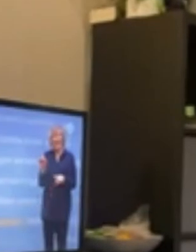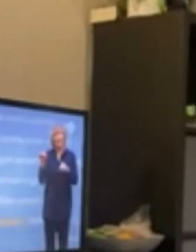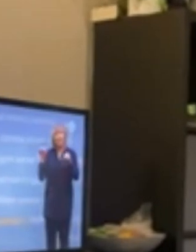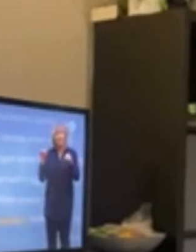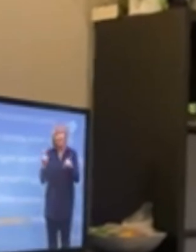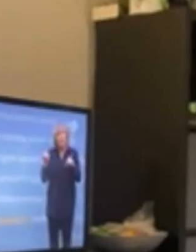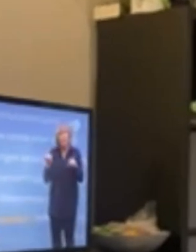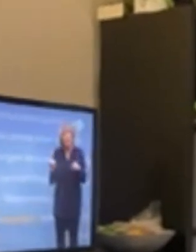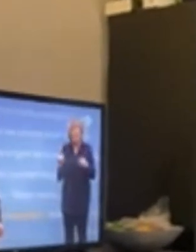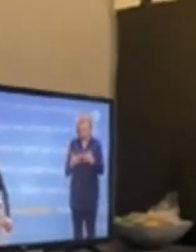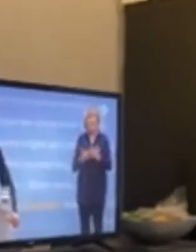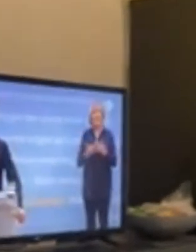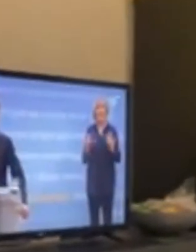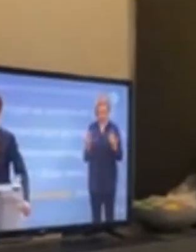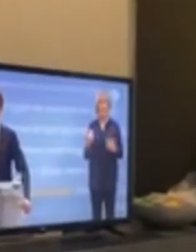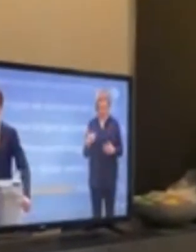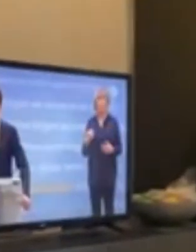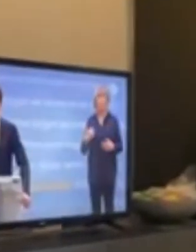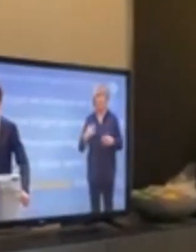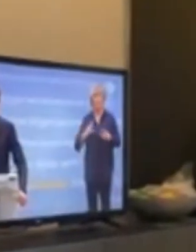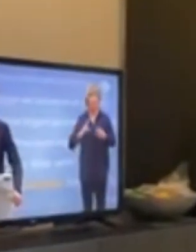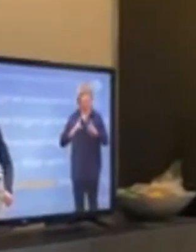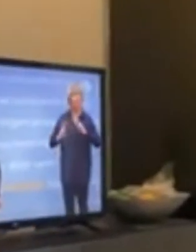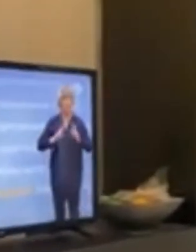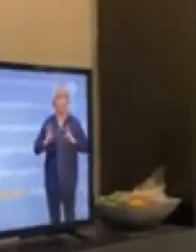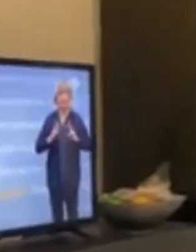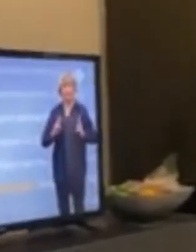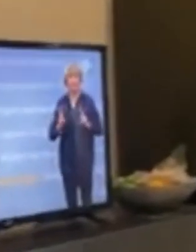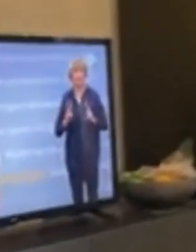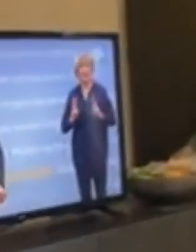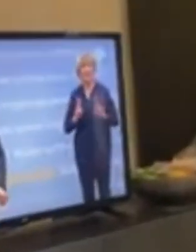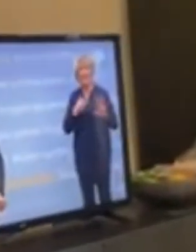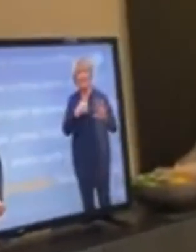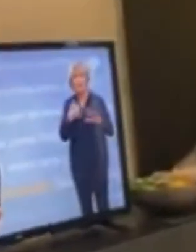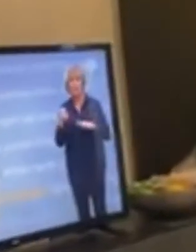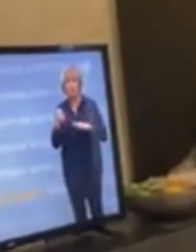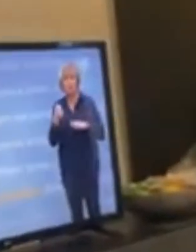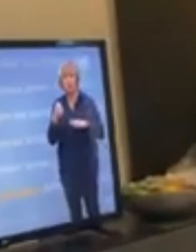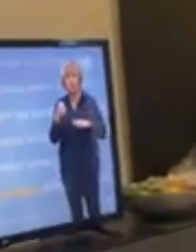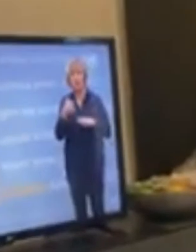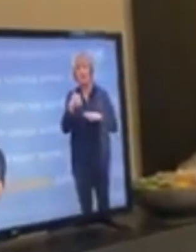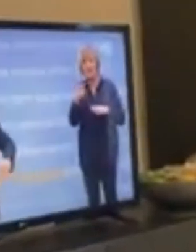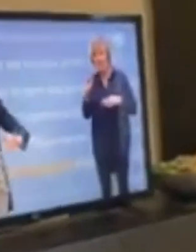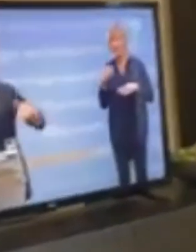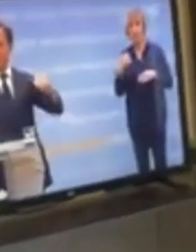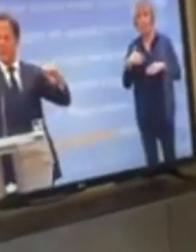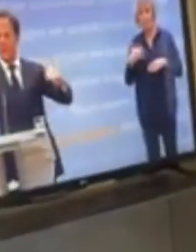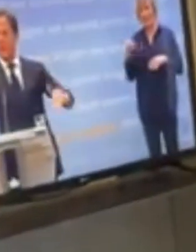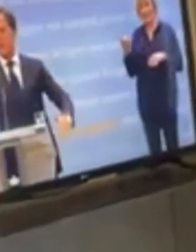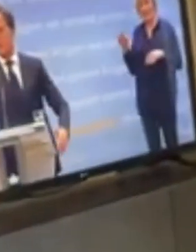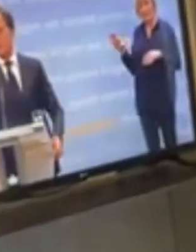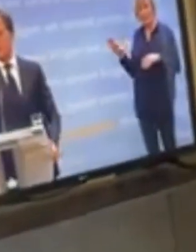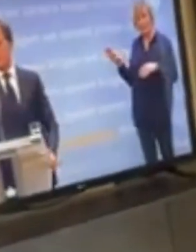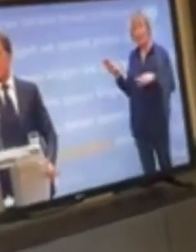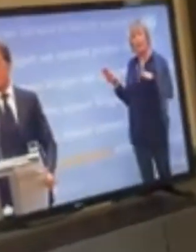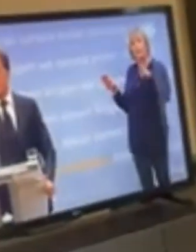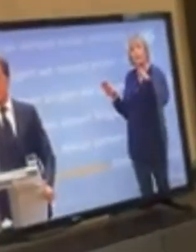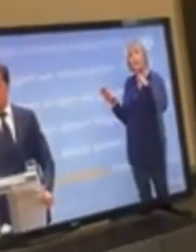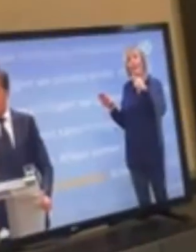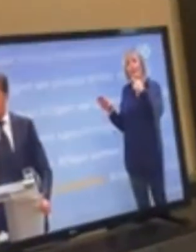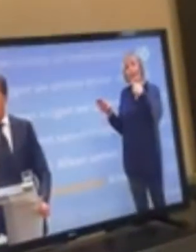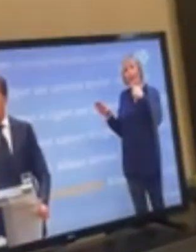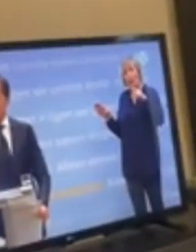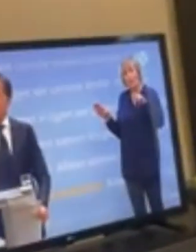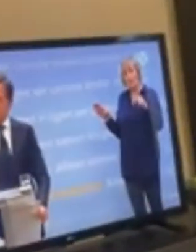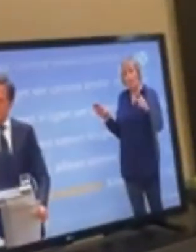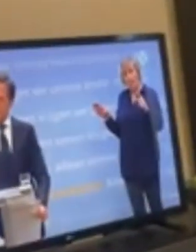heel groot aantal mensen wat besmet is, nog steeds 660, 670 mensen op de intensive care. Als nu dat Engelse virus gaat oplieren, is